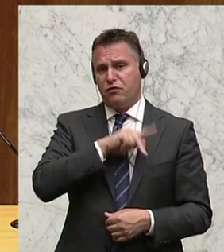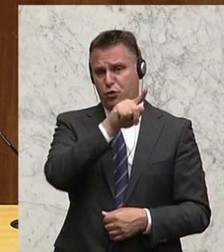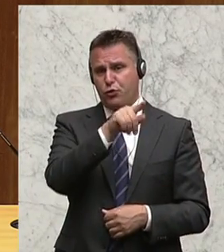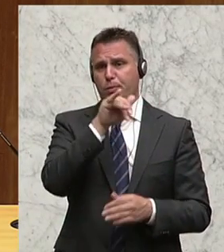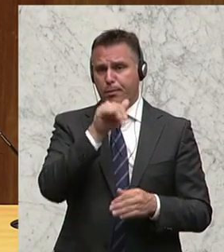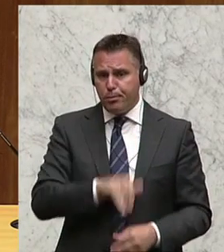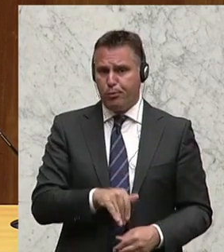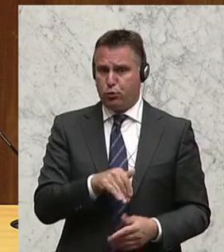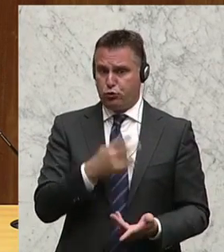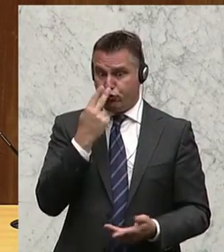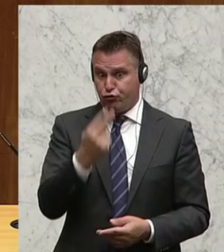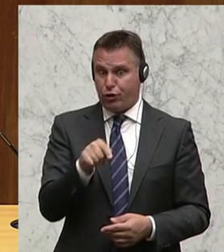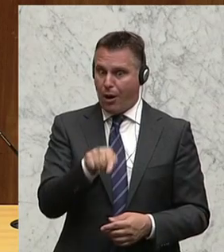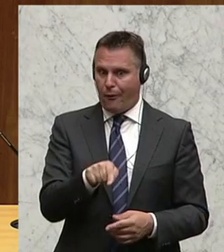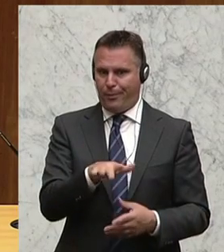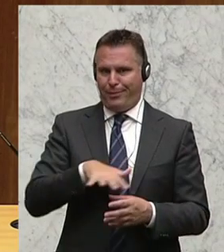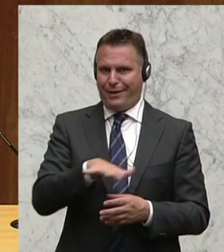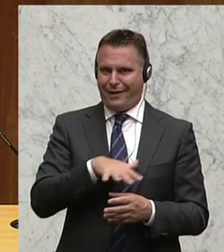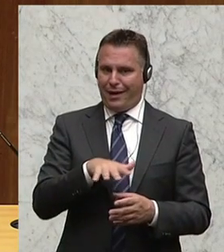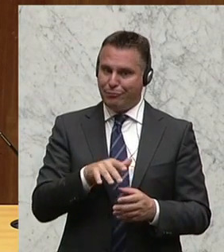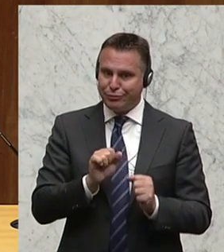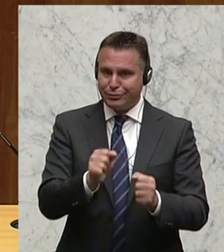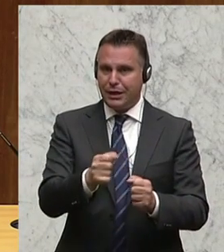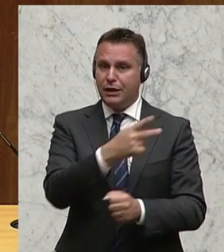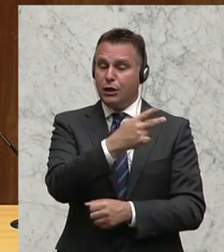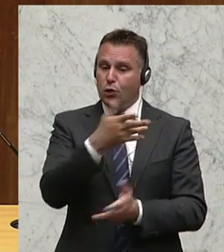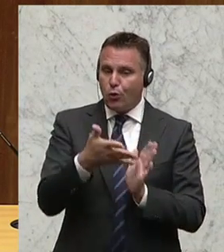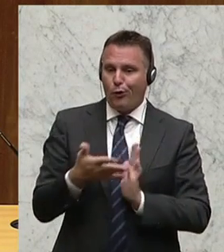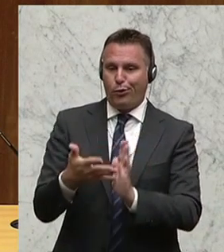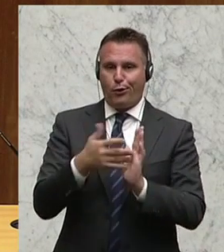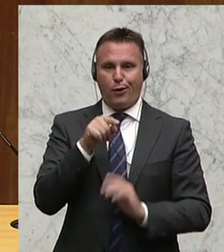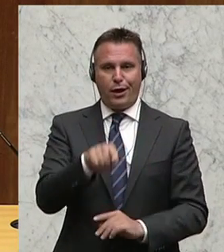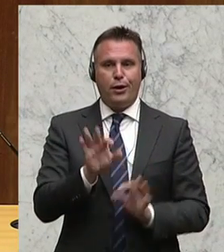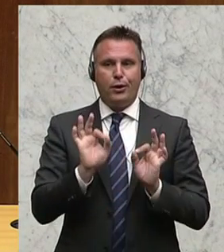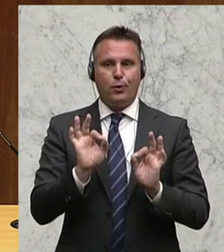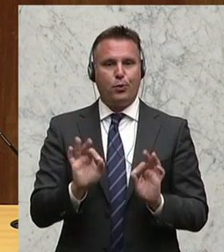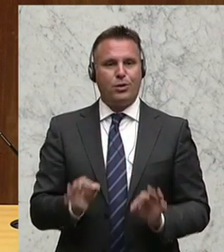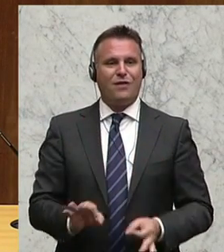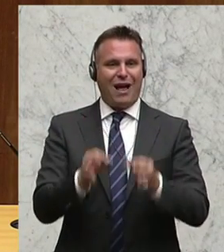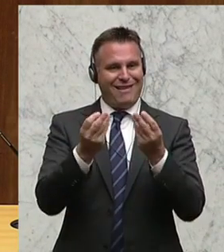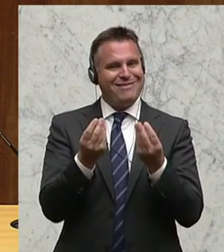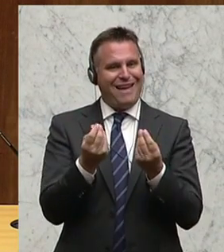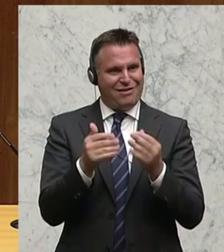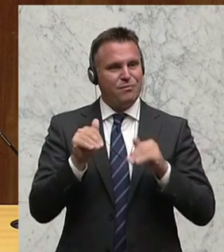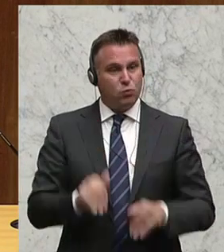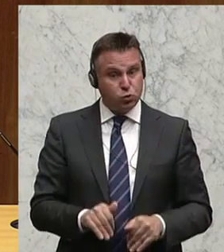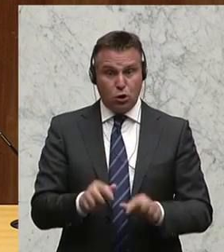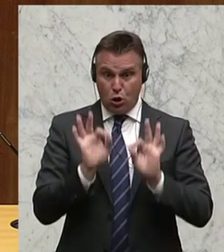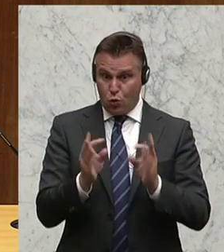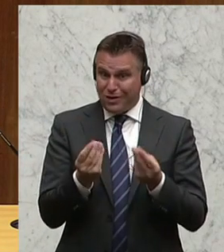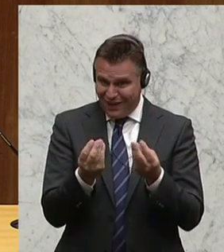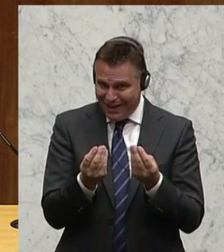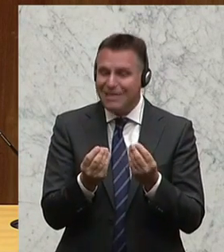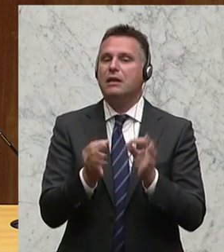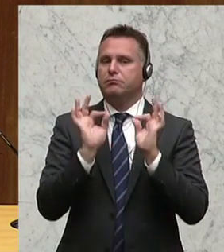entgegenzutreten, denn nur durch eine entsprechende Qualität kann man natürlich auch dem Versorgungsauftrag gerecht